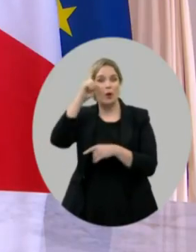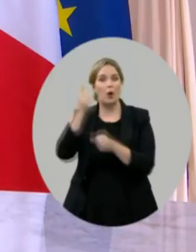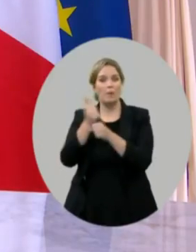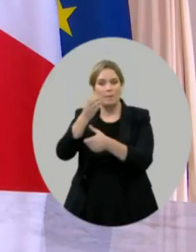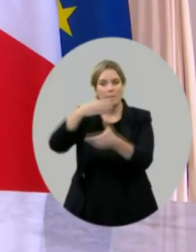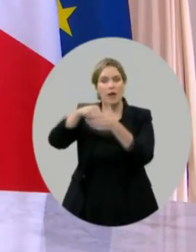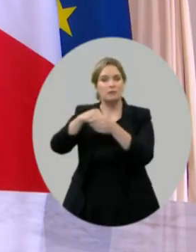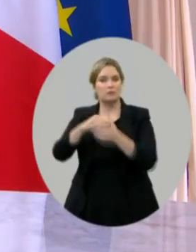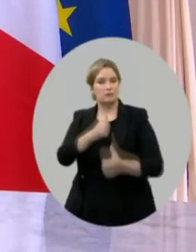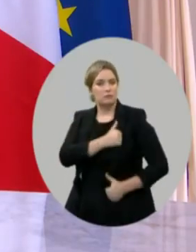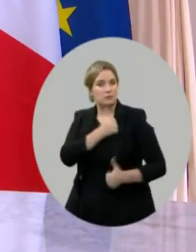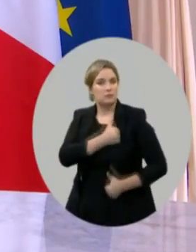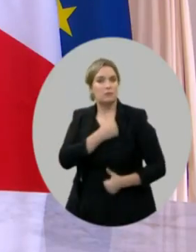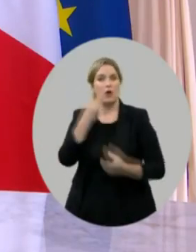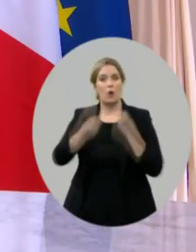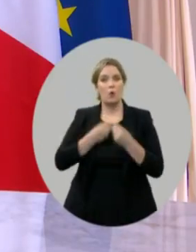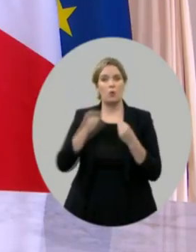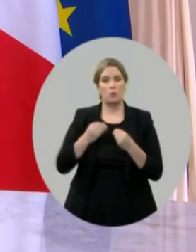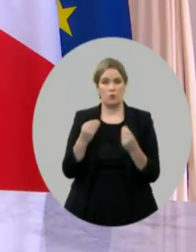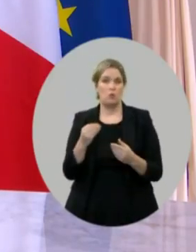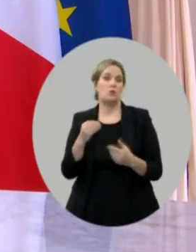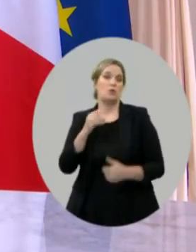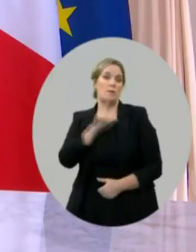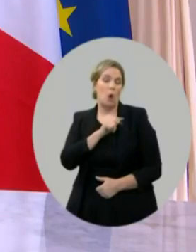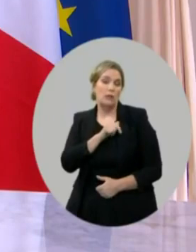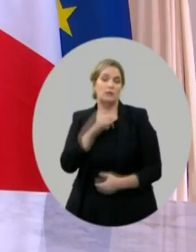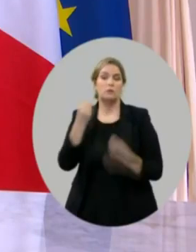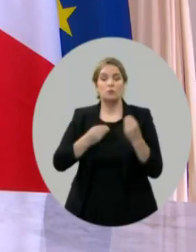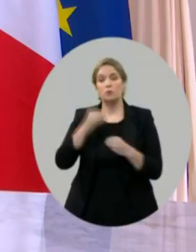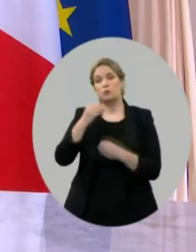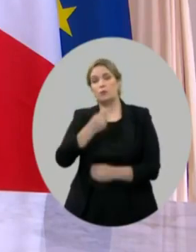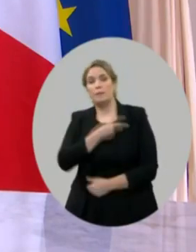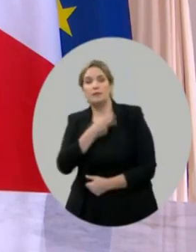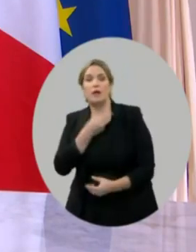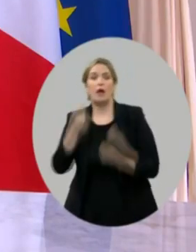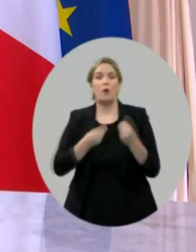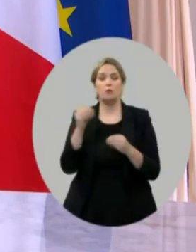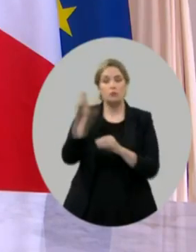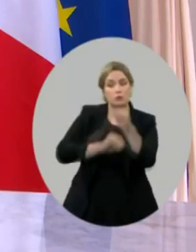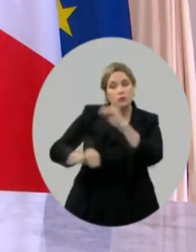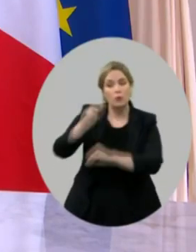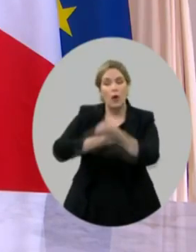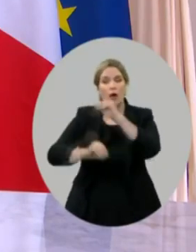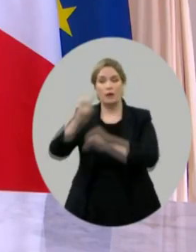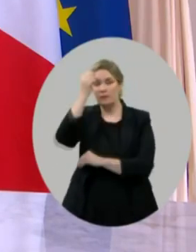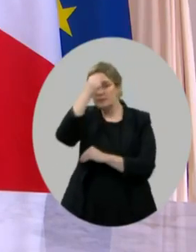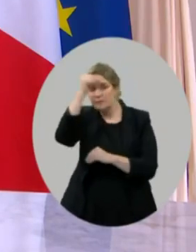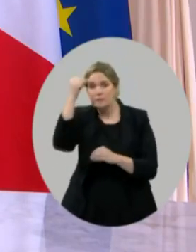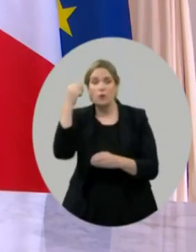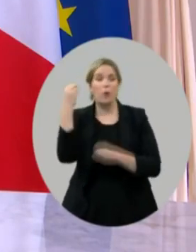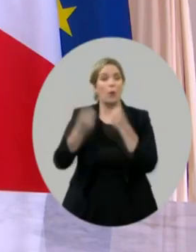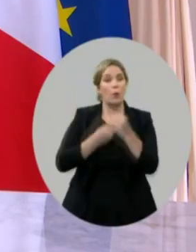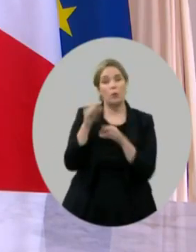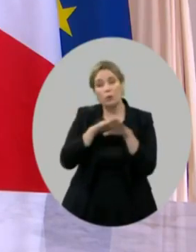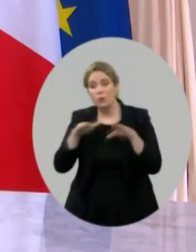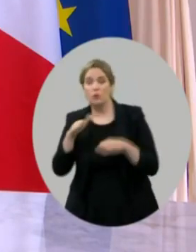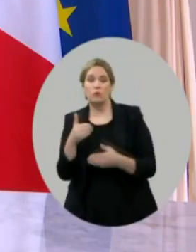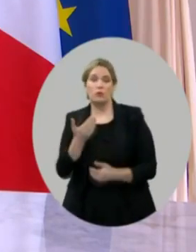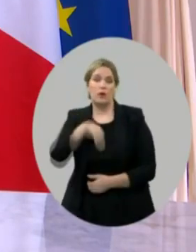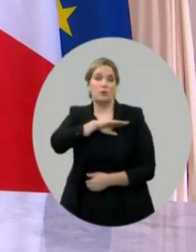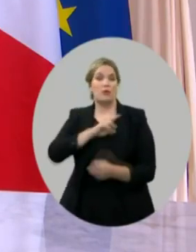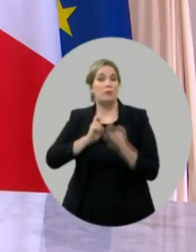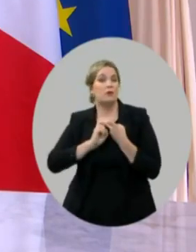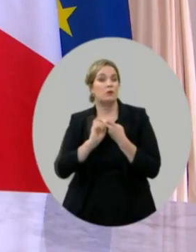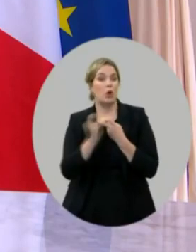forces armées ou des forces de l'ordre, parce qu'ils sont médecins ou personnels soignants, parce qu'ils sont en charge des transports